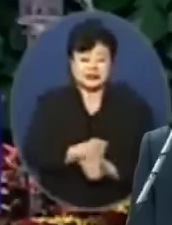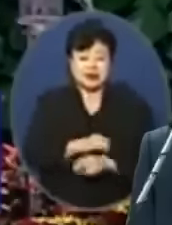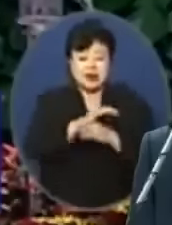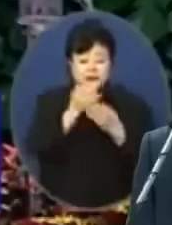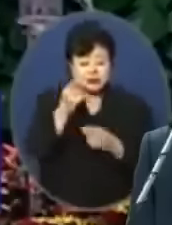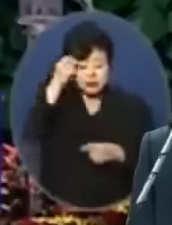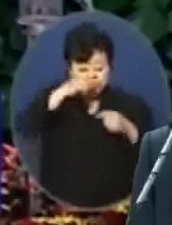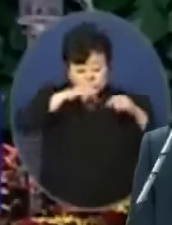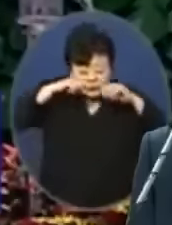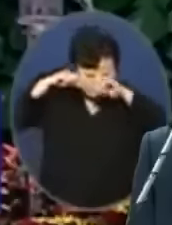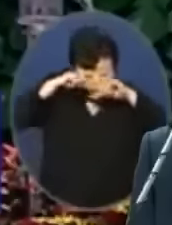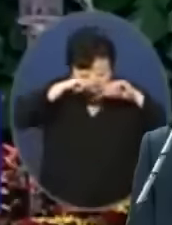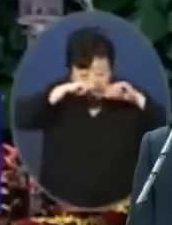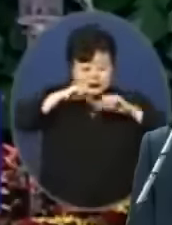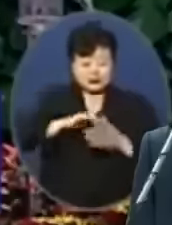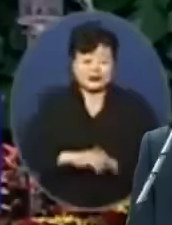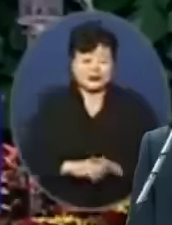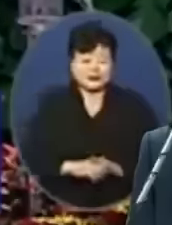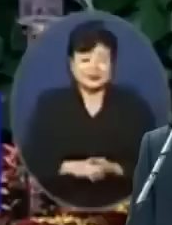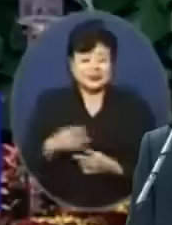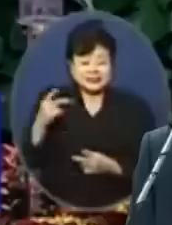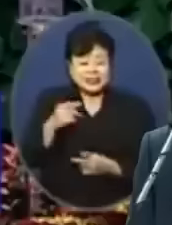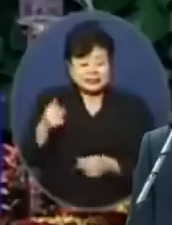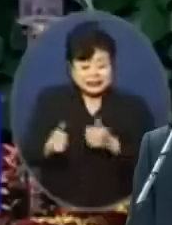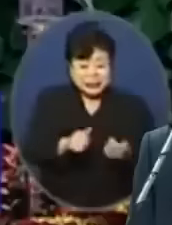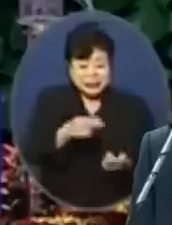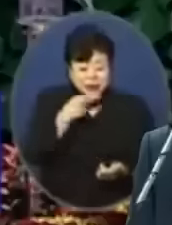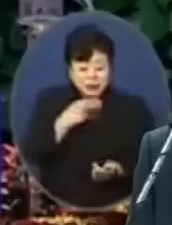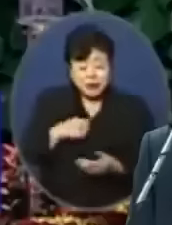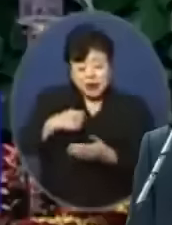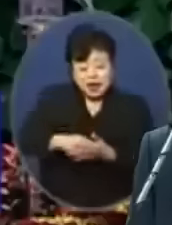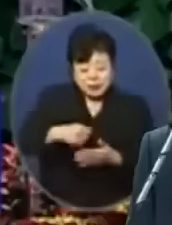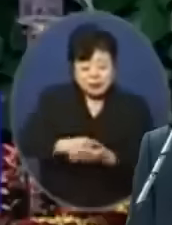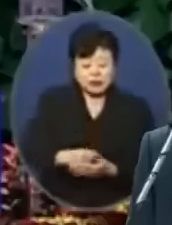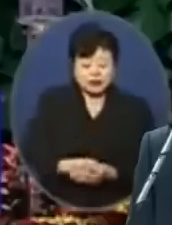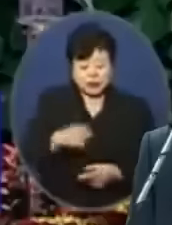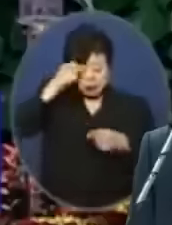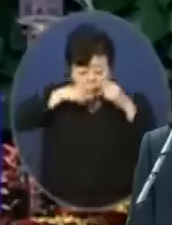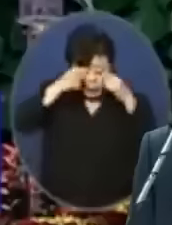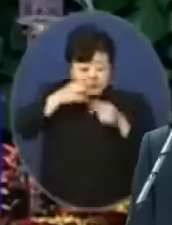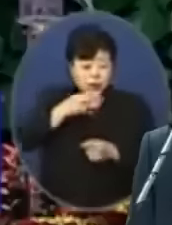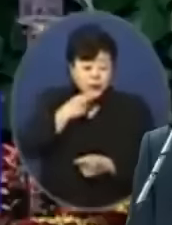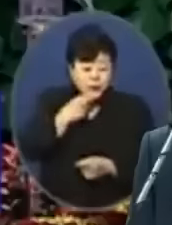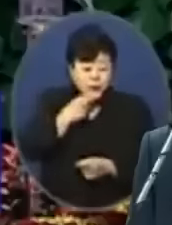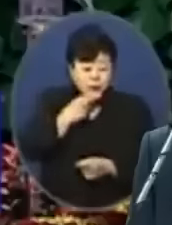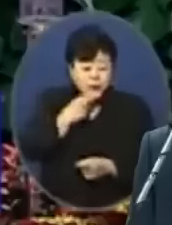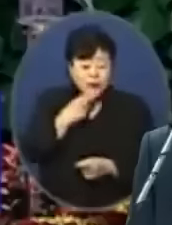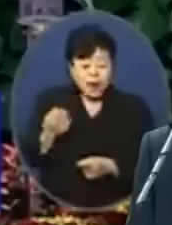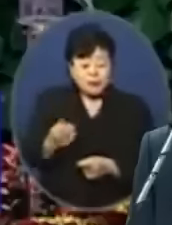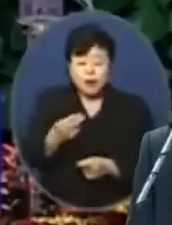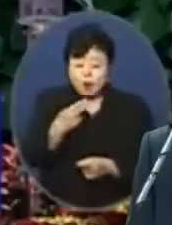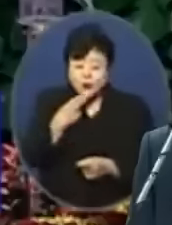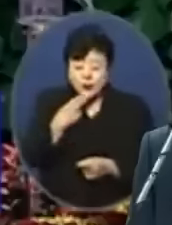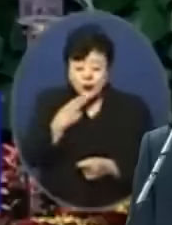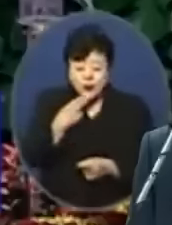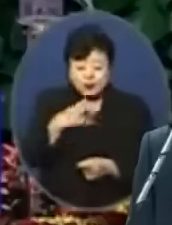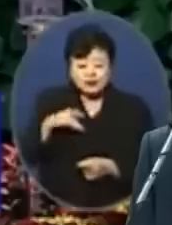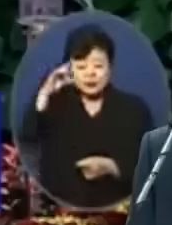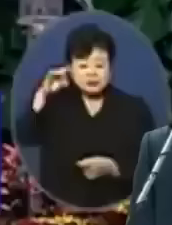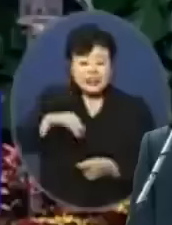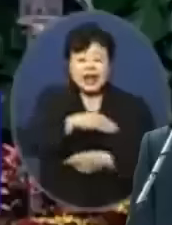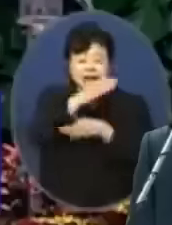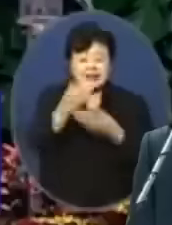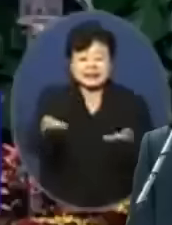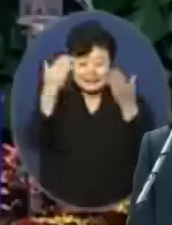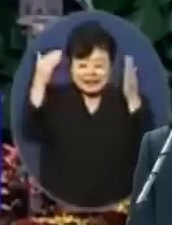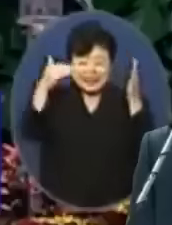모든 눈물을 그 눈에서 닦아주시니 다시는 사망이 없고 애통하는 것이나 고하는 것이나 아픈 것이 다시 있지 아니하리니 처음 것들이